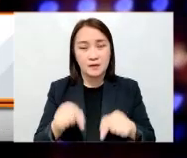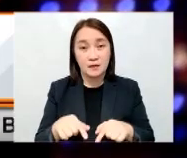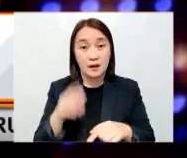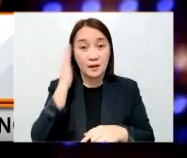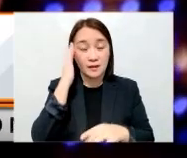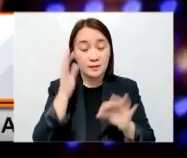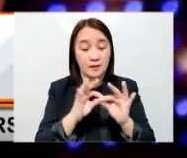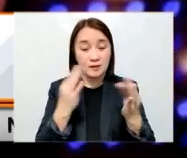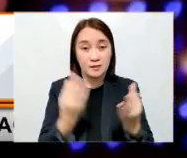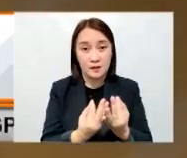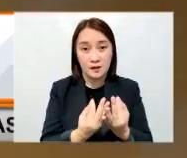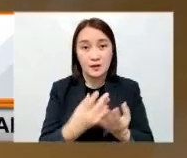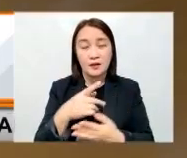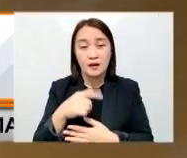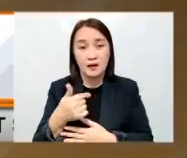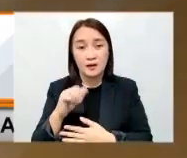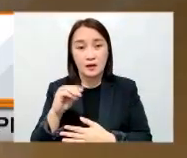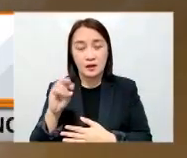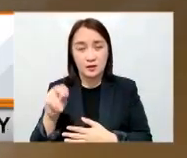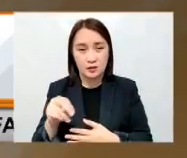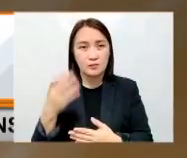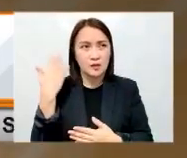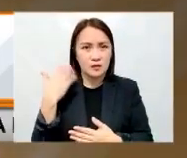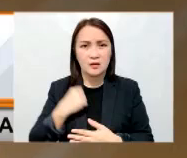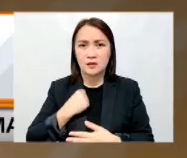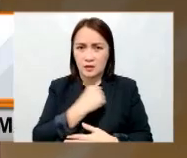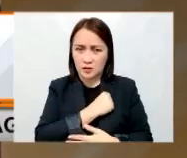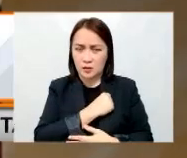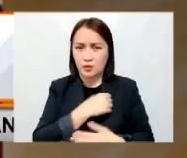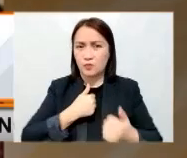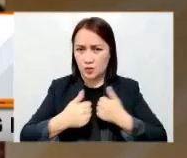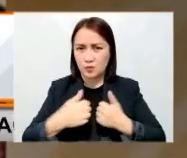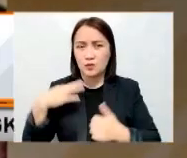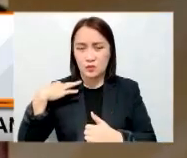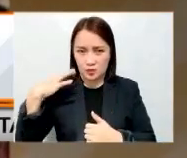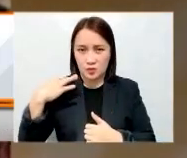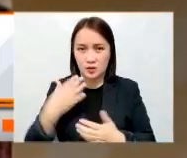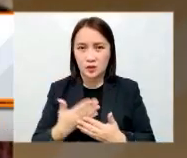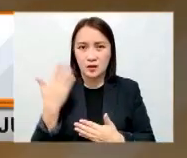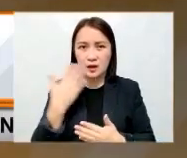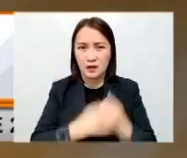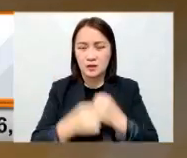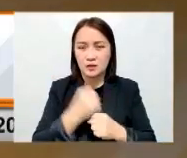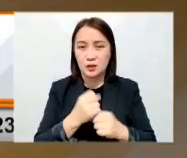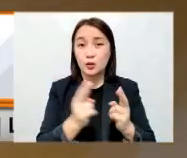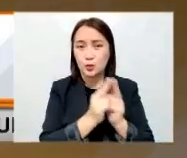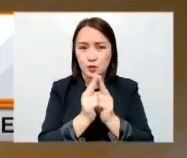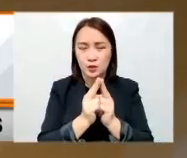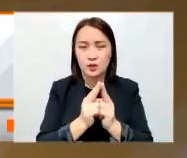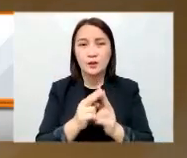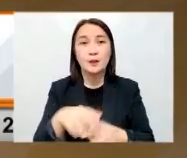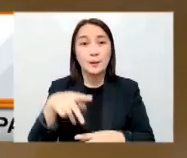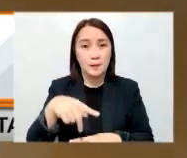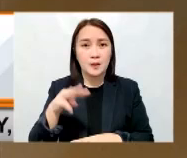beses siyang tumakbo sa pagka-senador. Pinakauli noong nakarang taon kung saan bahagi siya ng unit team ni PBBM. Nakilala rin